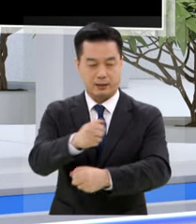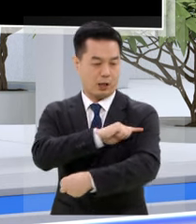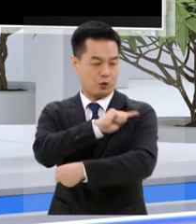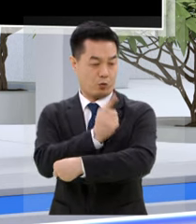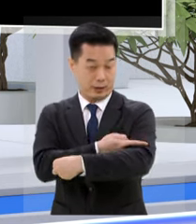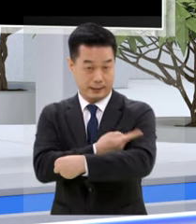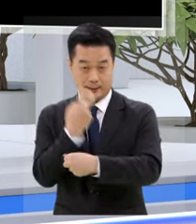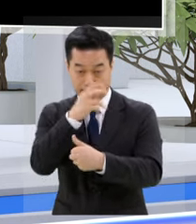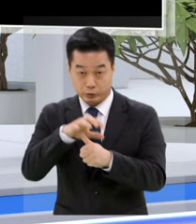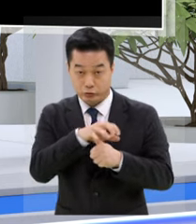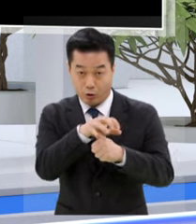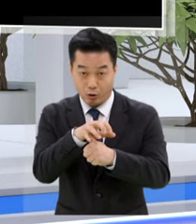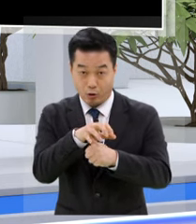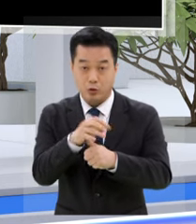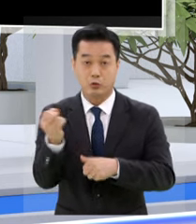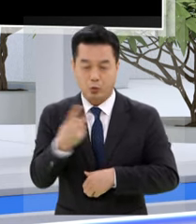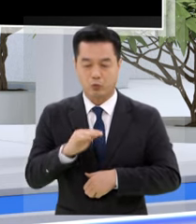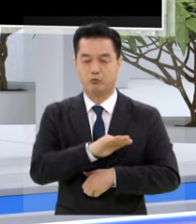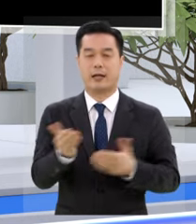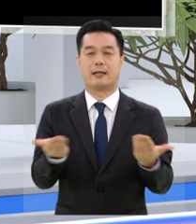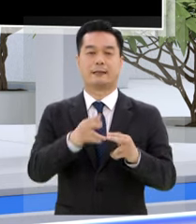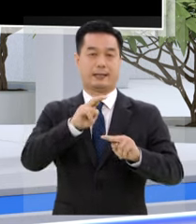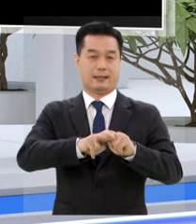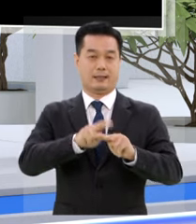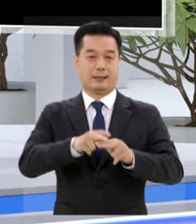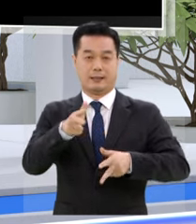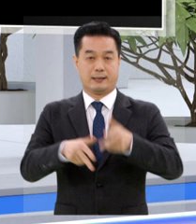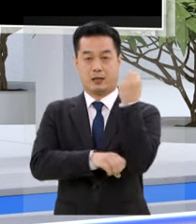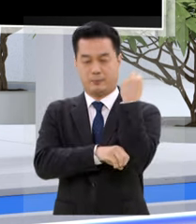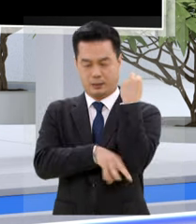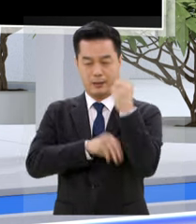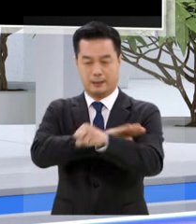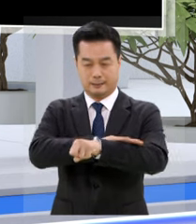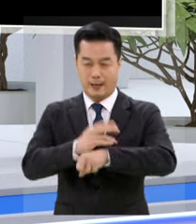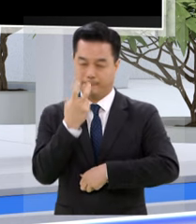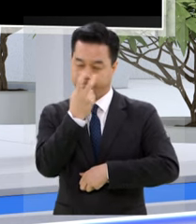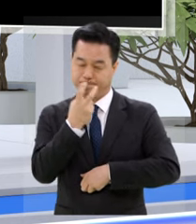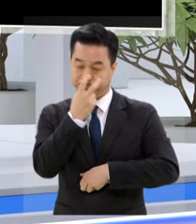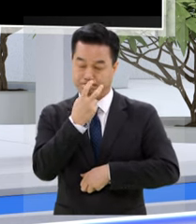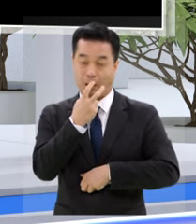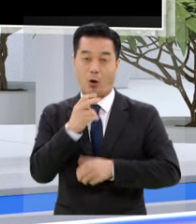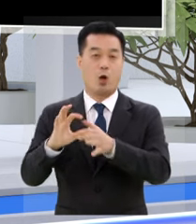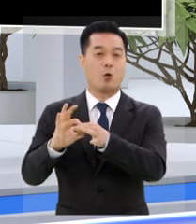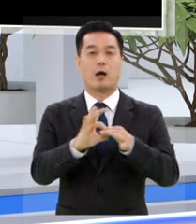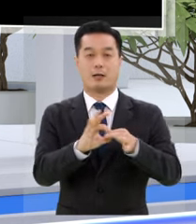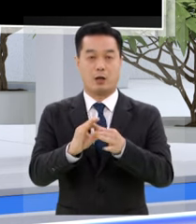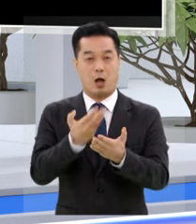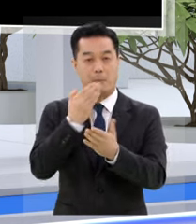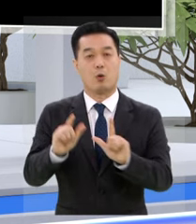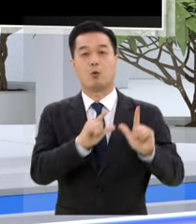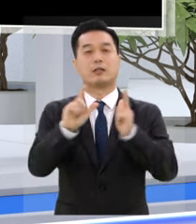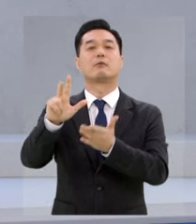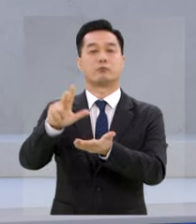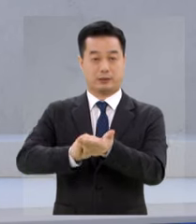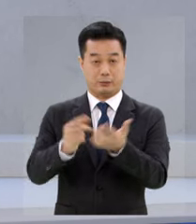아니라 우리의 일자리와 산업기반을 지키는 문제 바로 먹고 사는